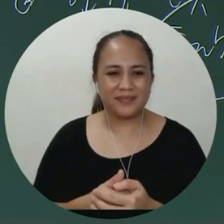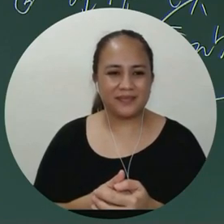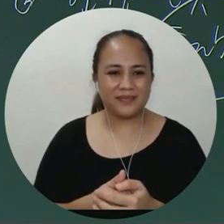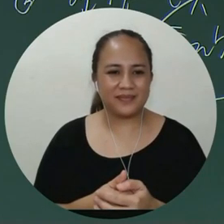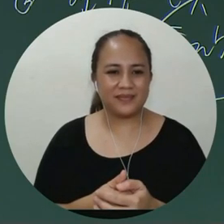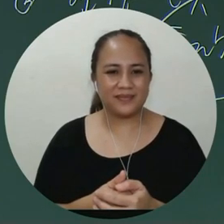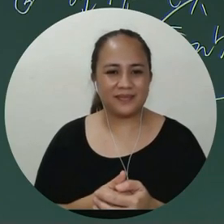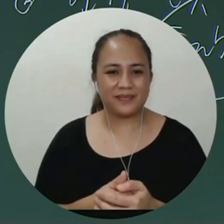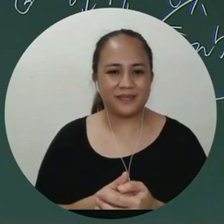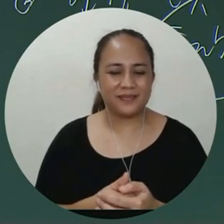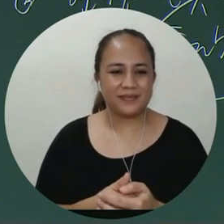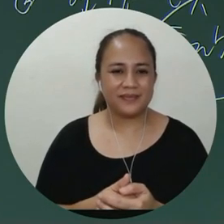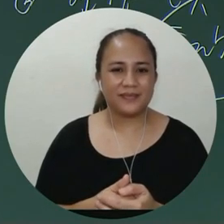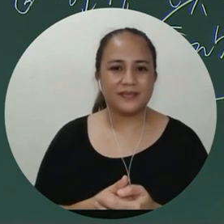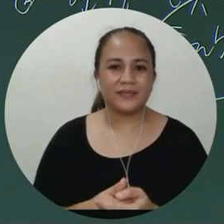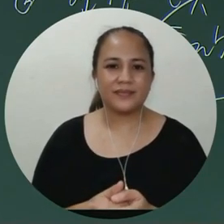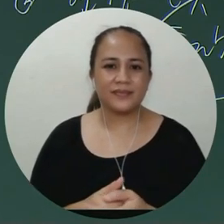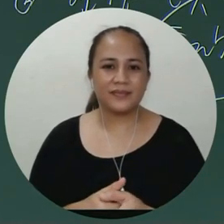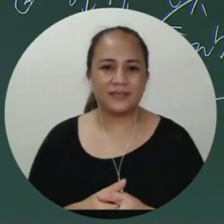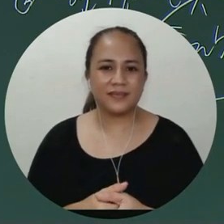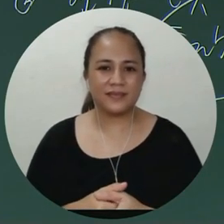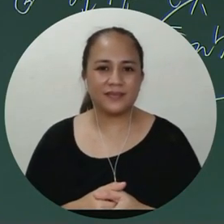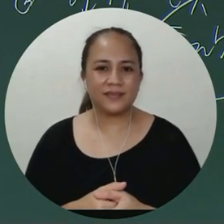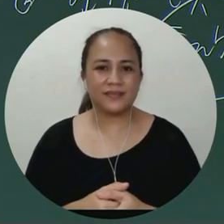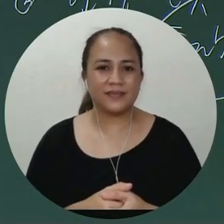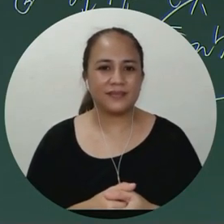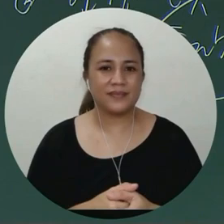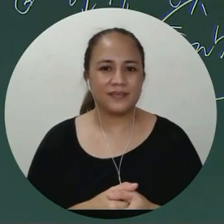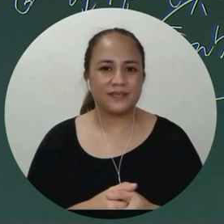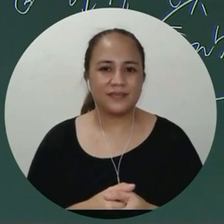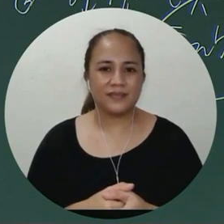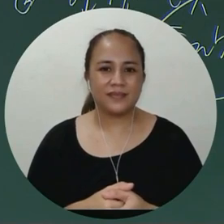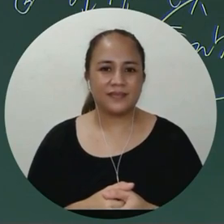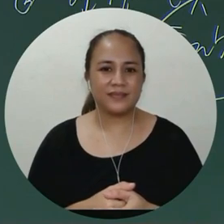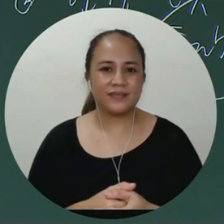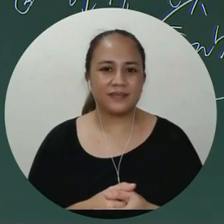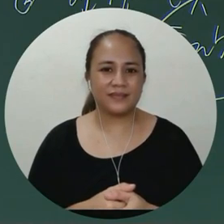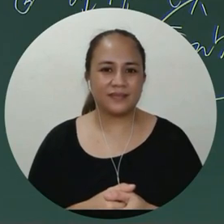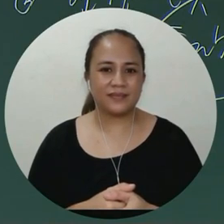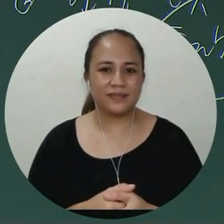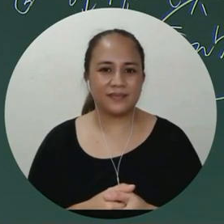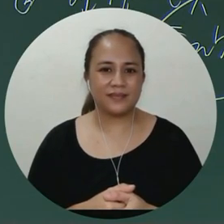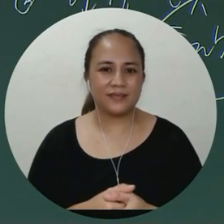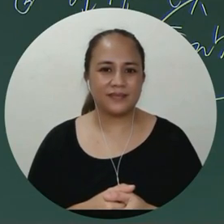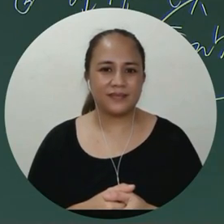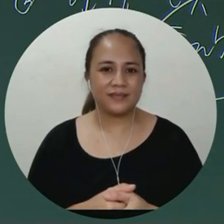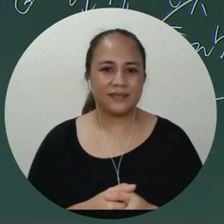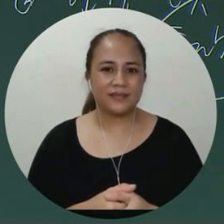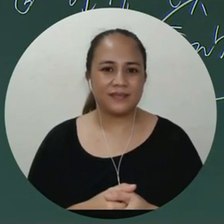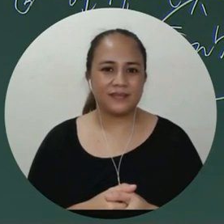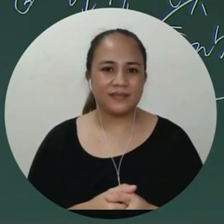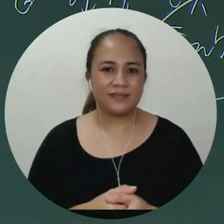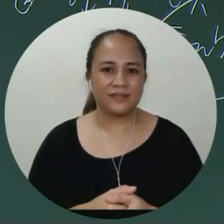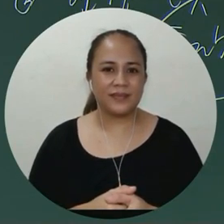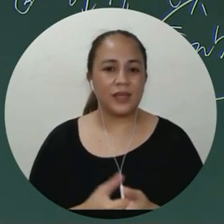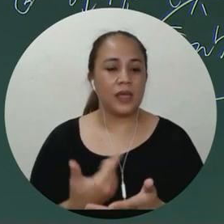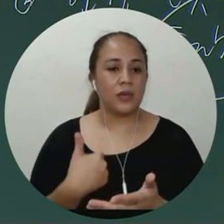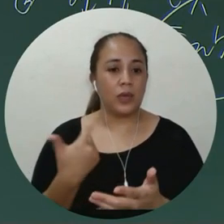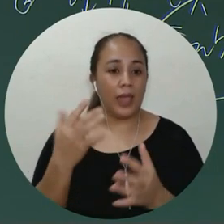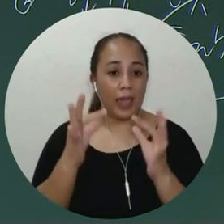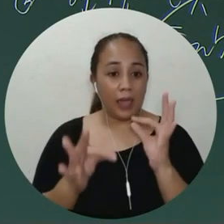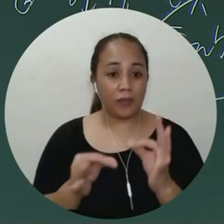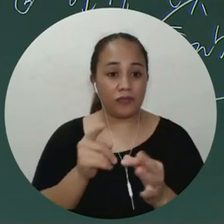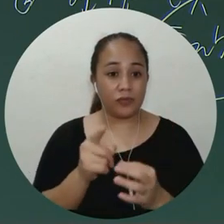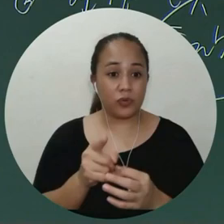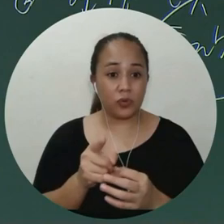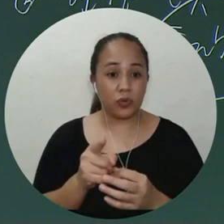여러분들만 복음 깬다면 100만 명이 살고 있다는 팔라완 생명 살릴 이게 충분합니다. And so if you there